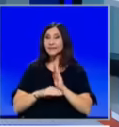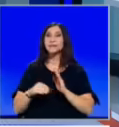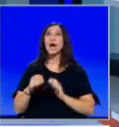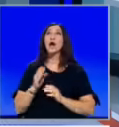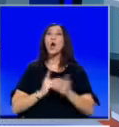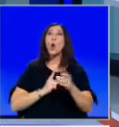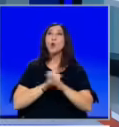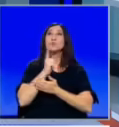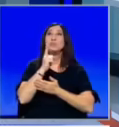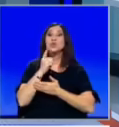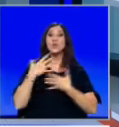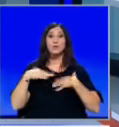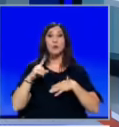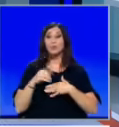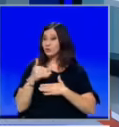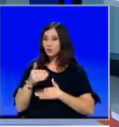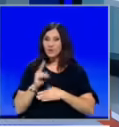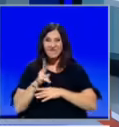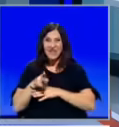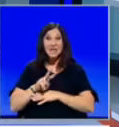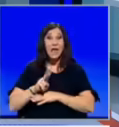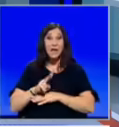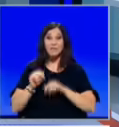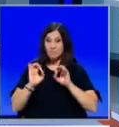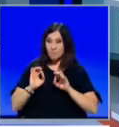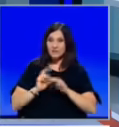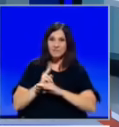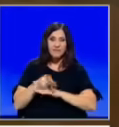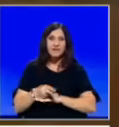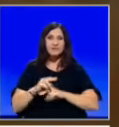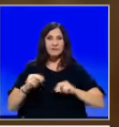предстои да навлязат или вече са навлезли в земната атмосфера.